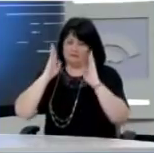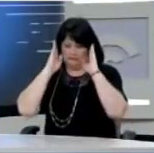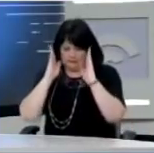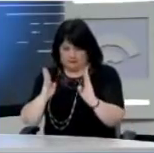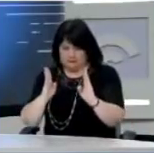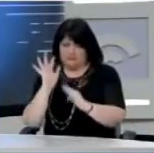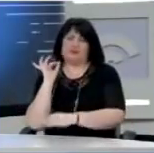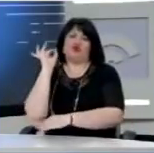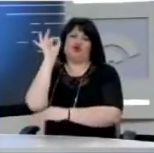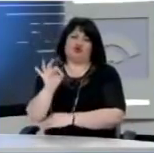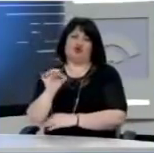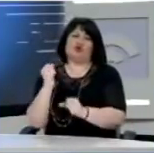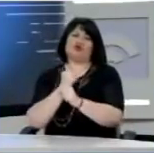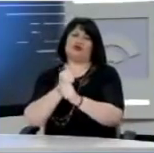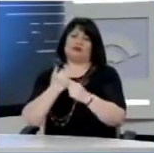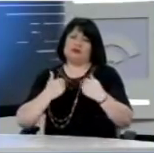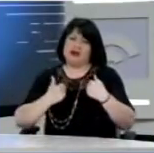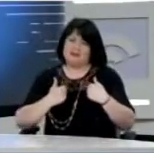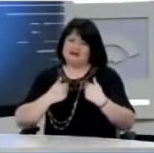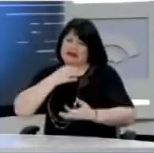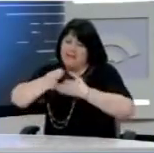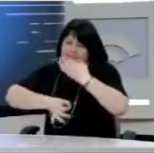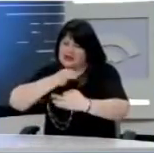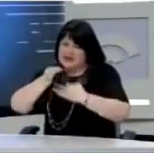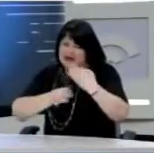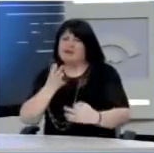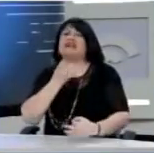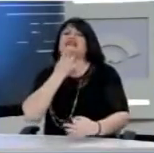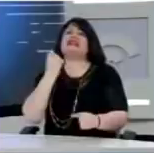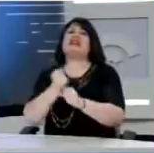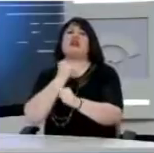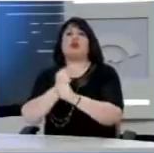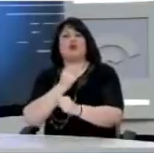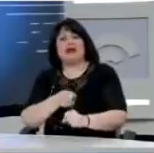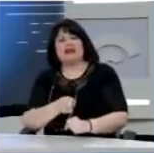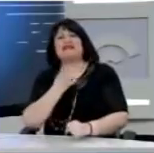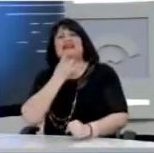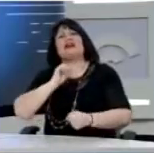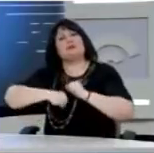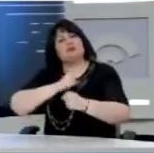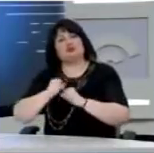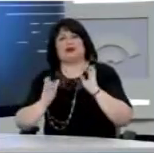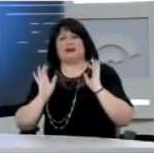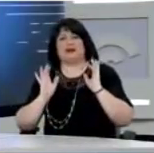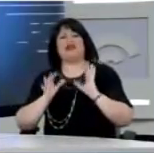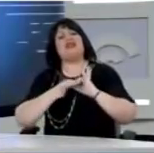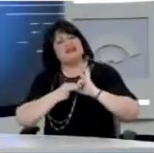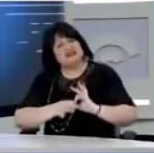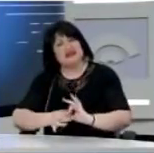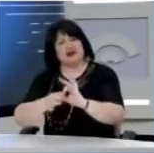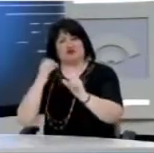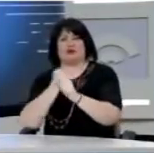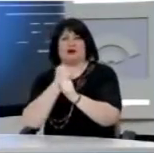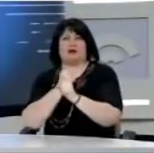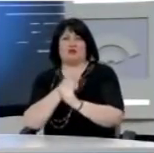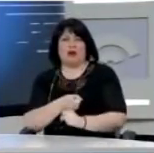προσήλωση στο έργο μας, με επιχειρήματα, με σκληρή δουλειά και με σκληρή προσπάθεια. Θα συνεχίσουμε να